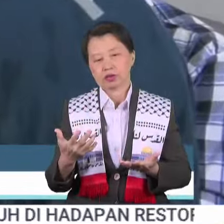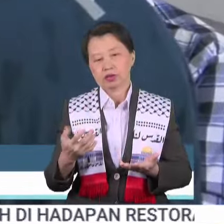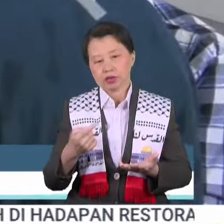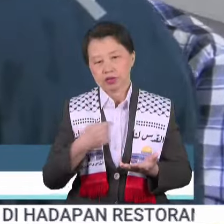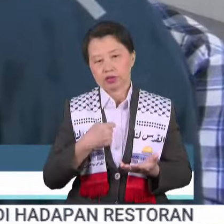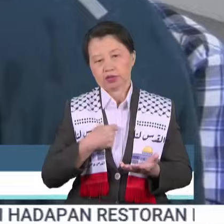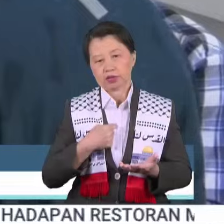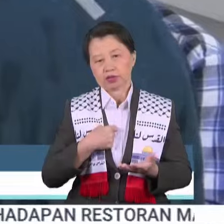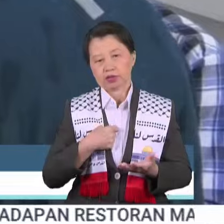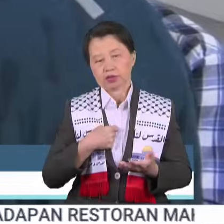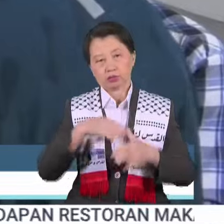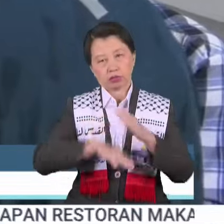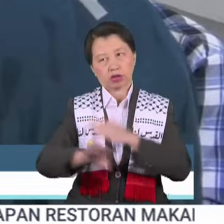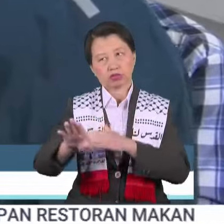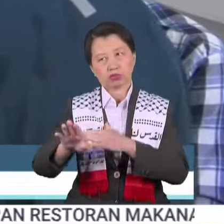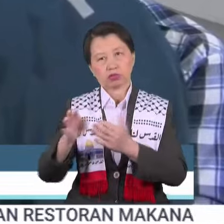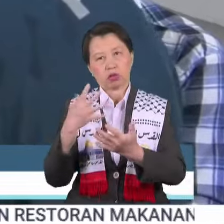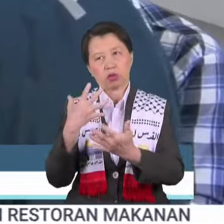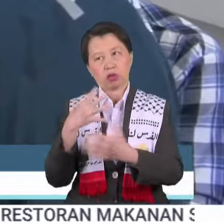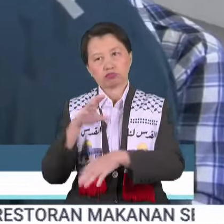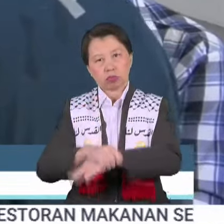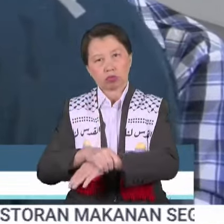Saya masuk bulan 9.